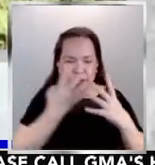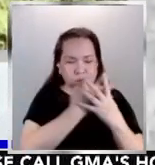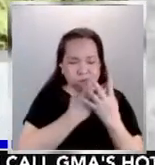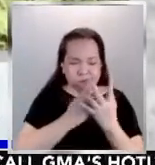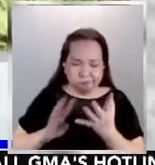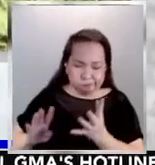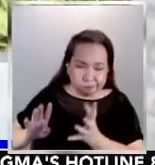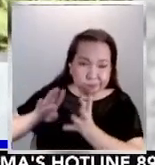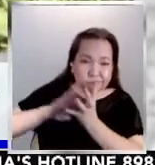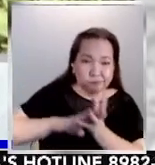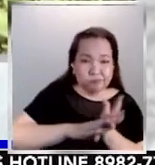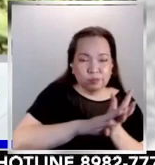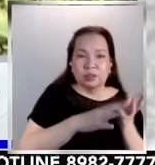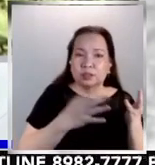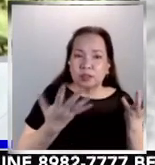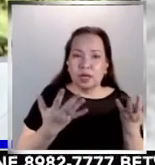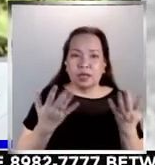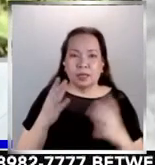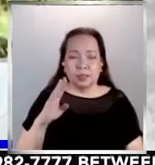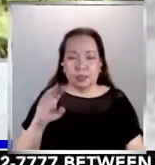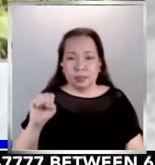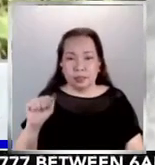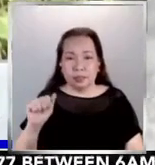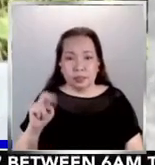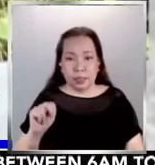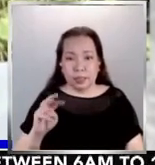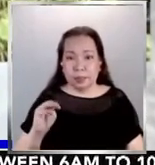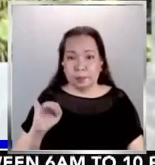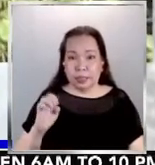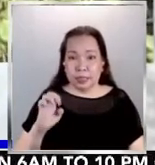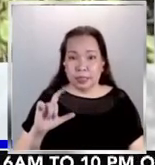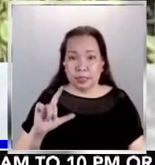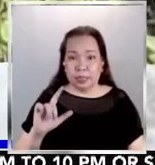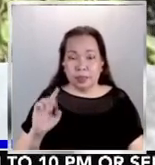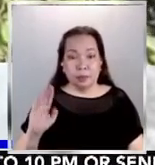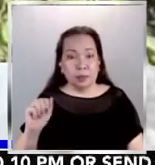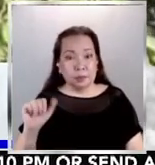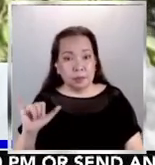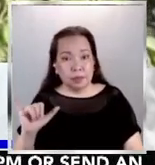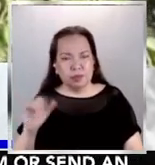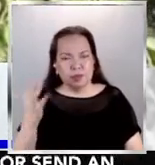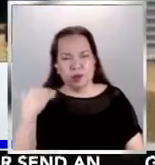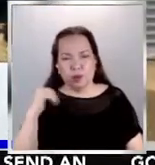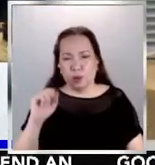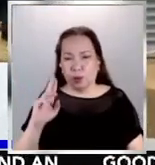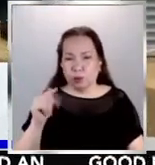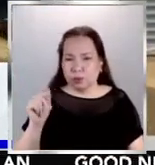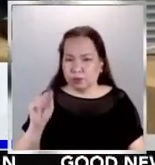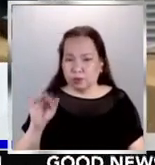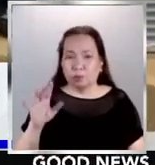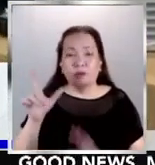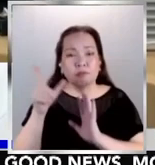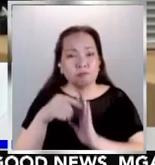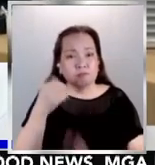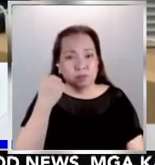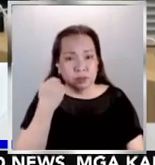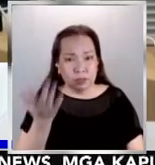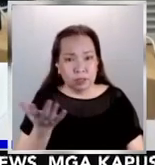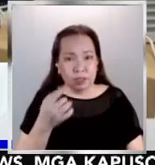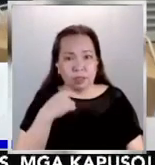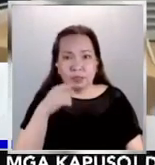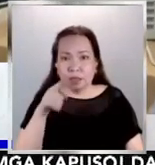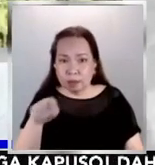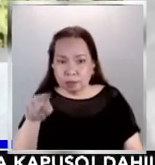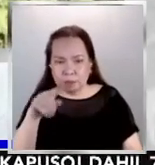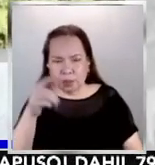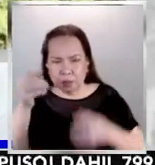San Miguel Bay noong August 16. Pero namatay ito kalaunan. Ayon sa mga eksperto, ito ang unang beses na